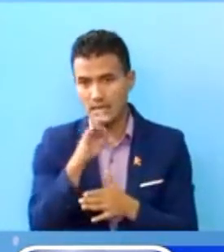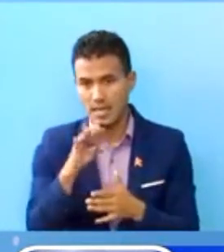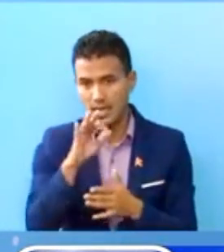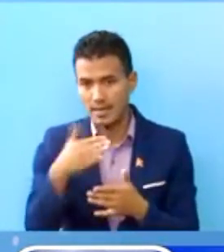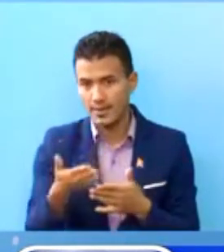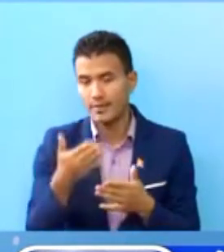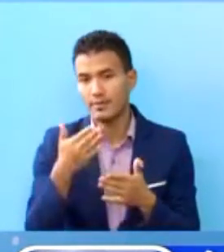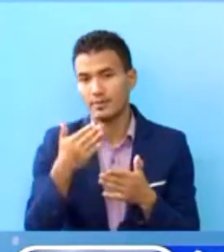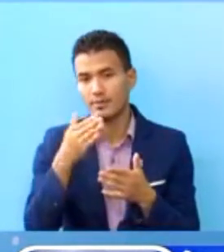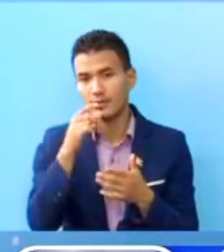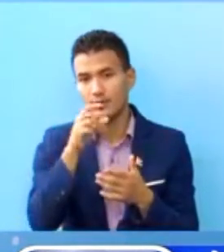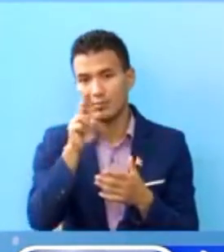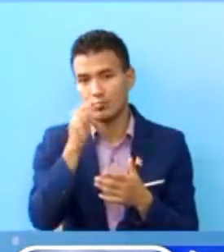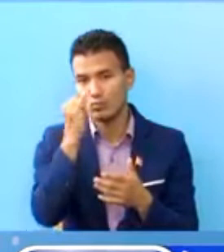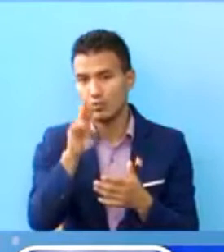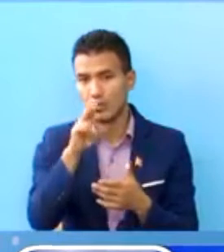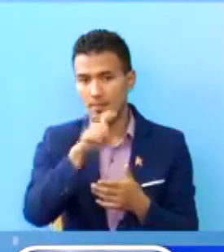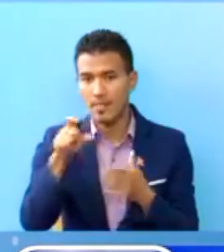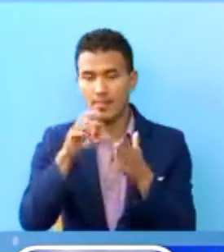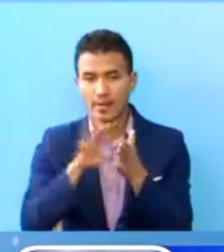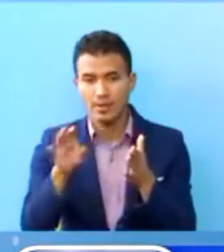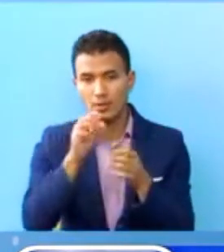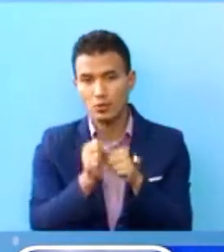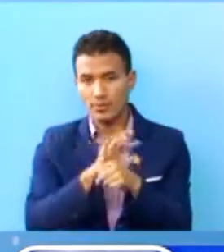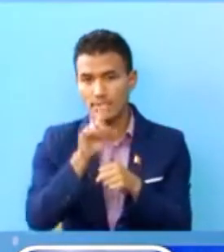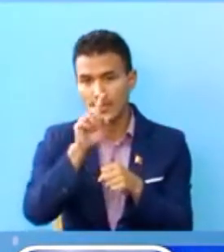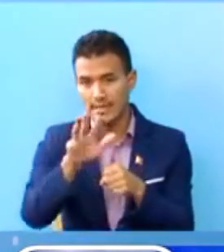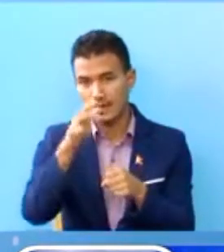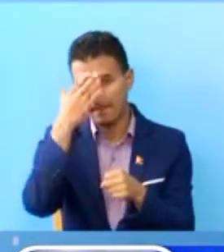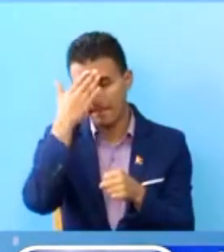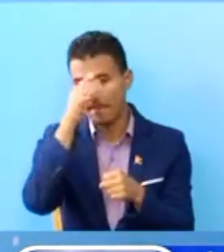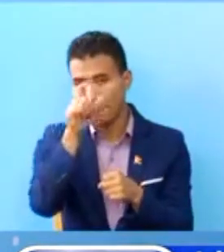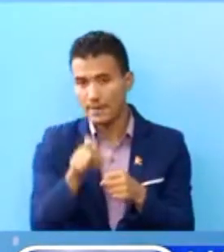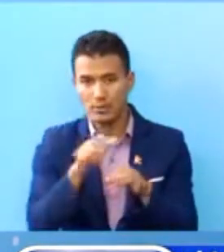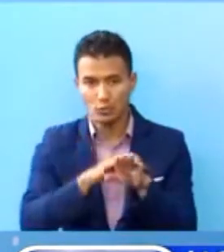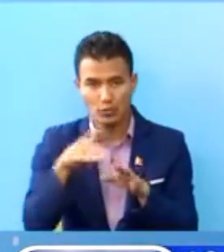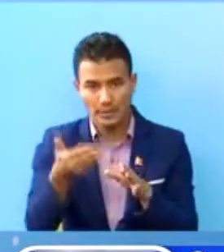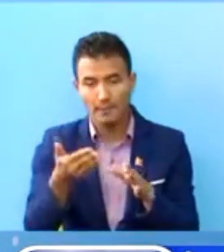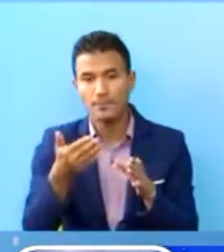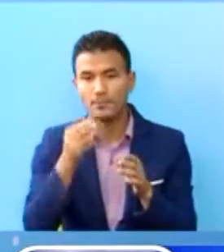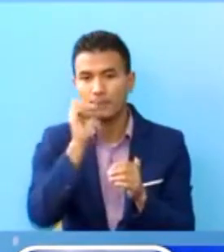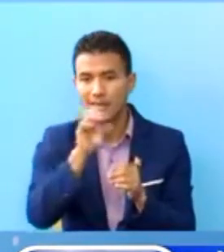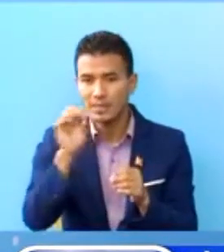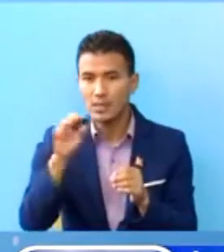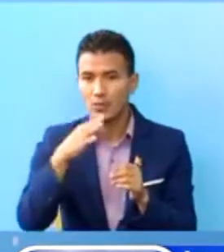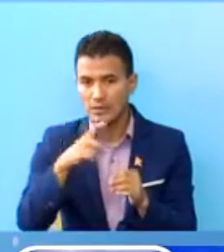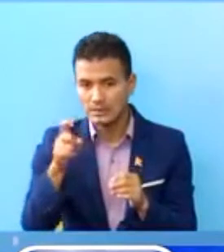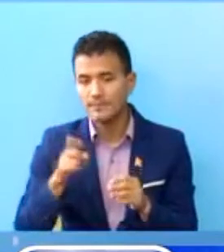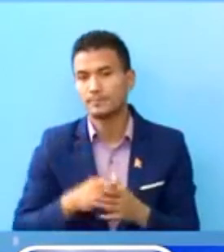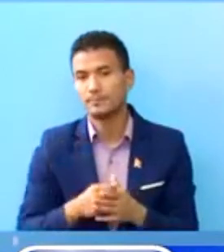मन्त्रालयलाई भोर नेपालका तर्फबाट COVID-19 संक्रमित व्यक्तिहरूलाई वितरण गर्नका